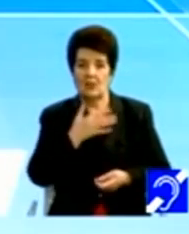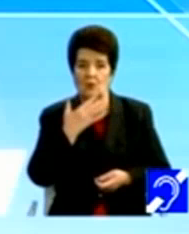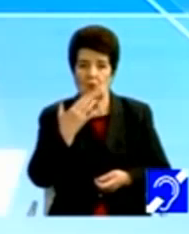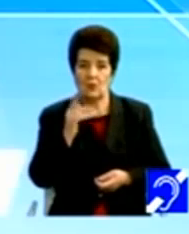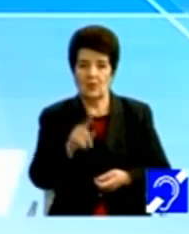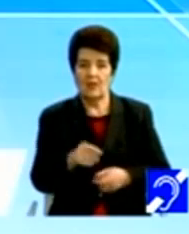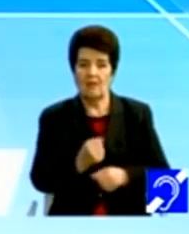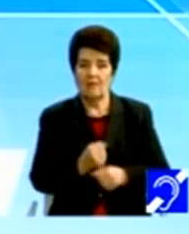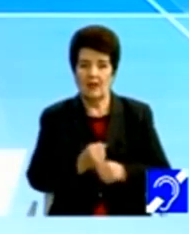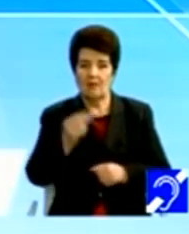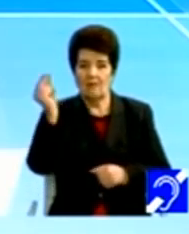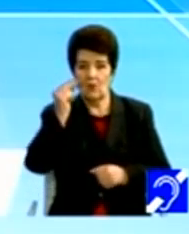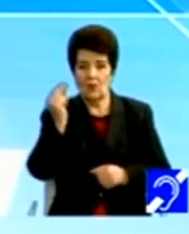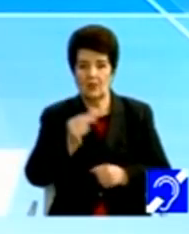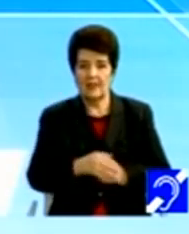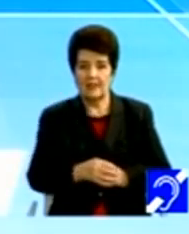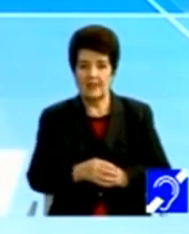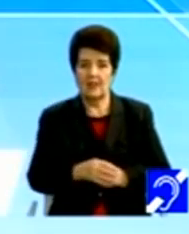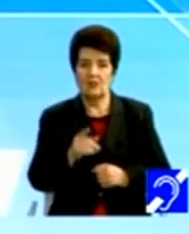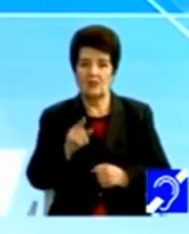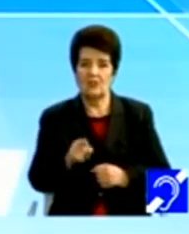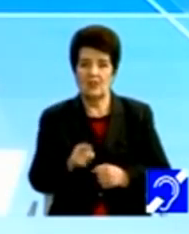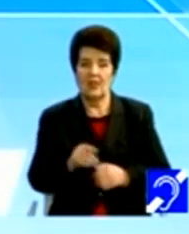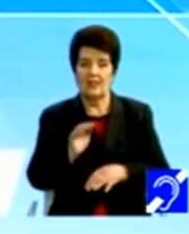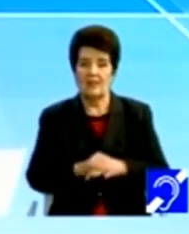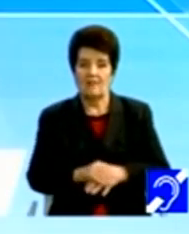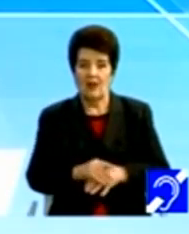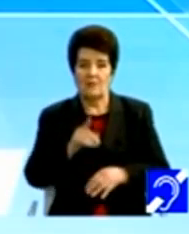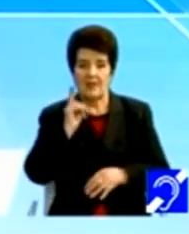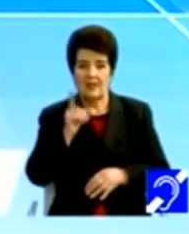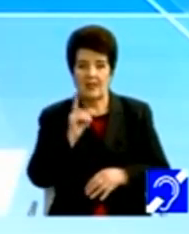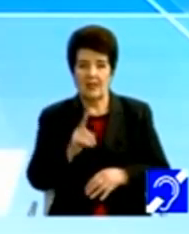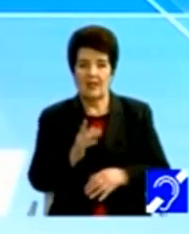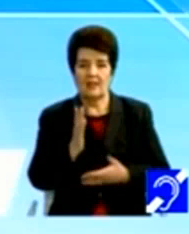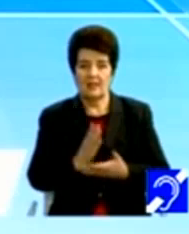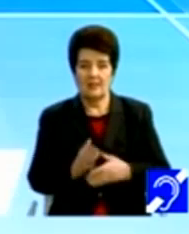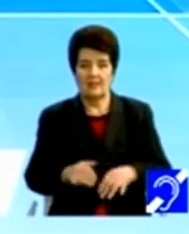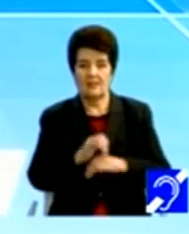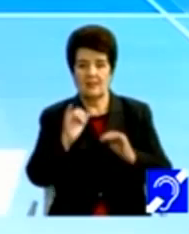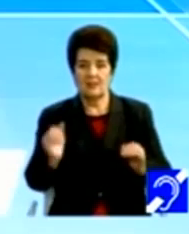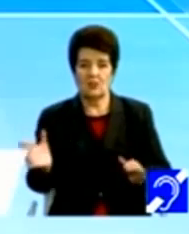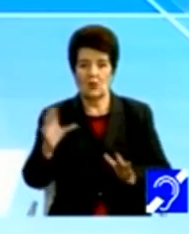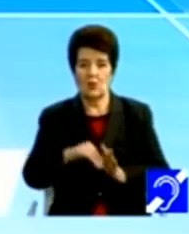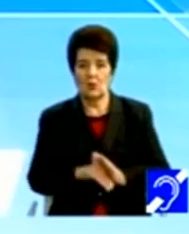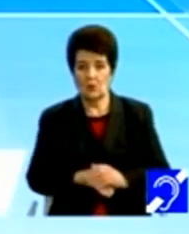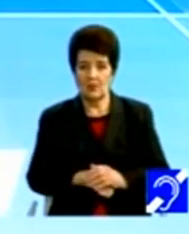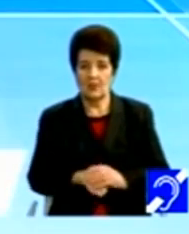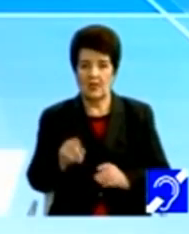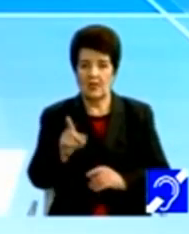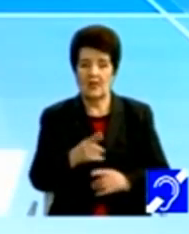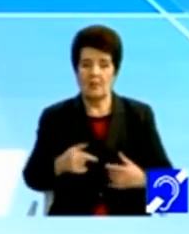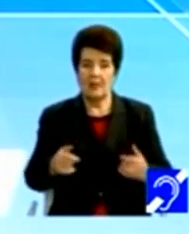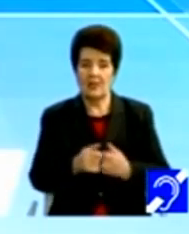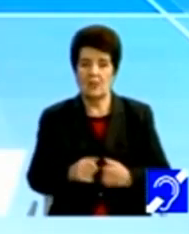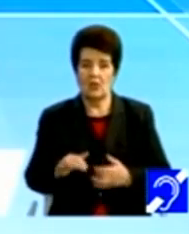care fac facultățile și care sunt, dar de fapt tineretul sunt o categorie mult mai extinsă și includ și cei care intră în mediul